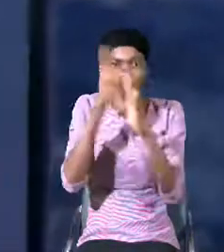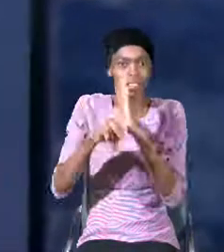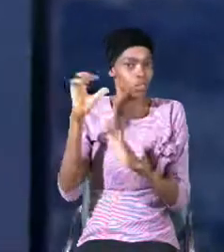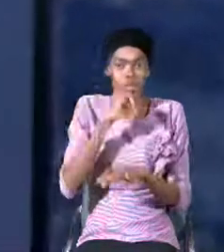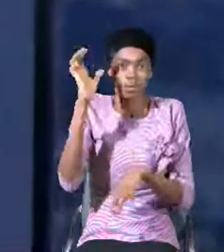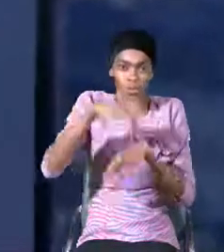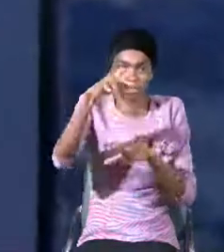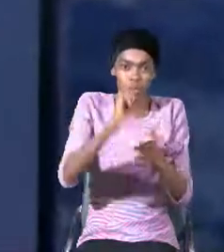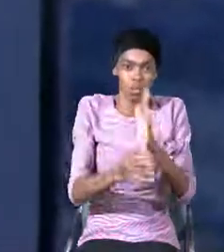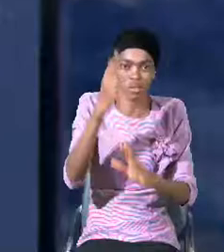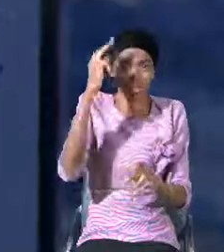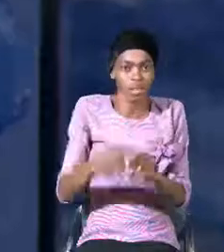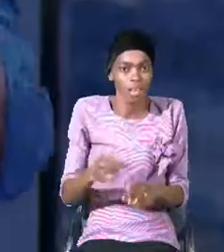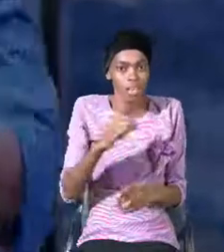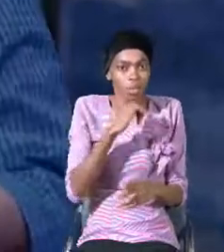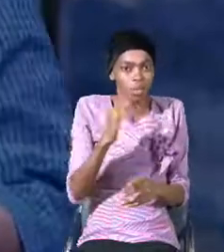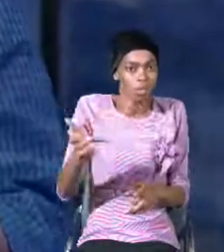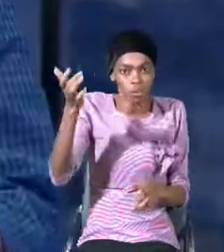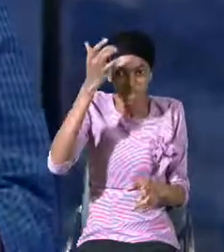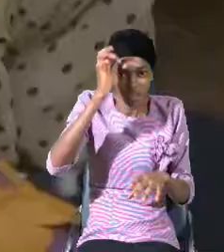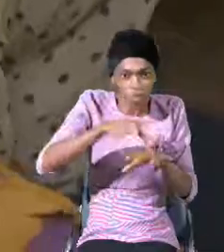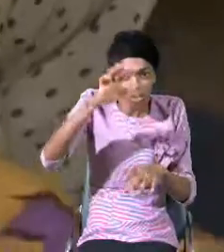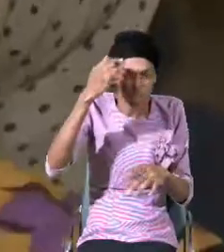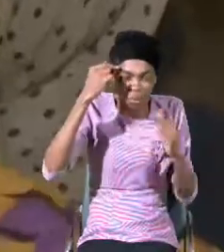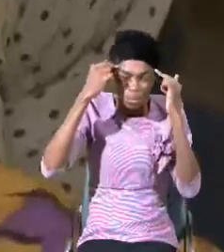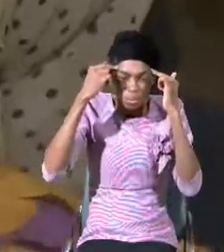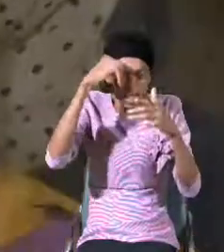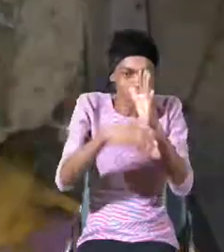te toucher. Ils ne pourront pas toucher ton cerveau.